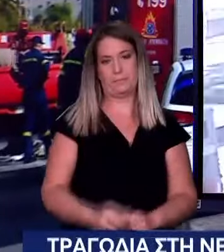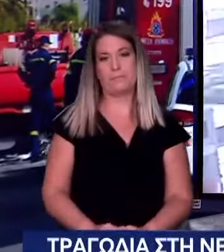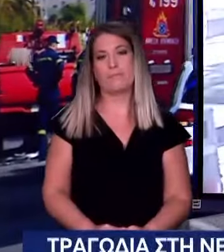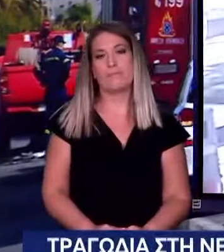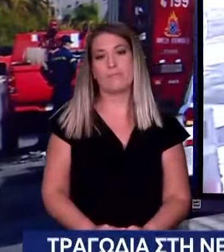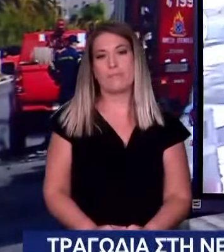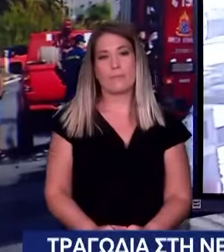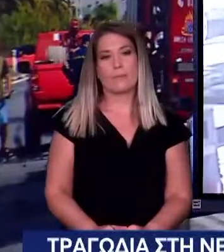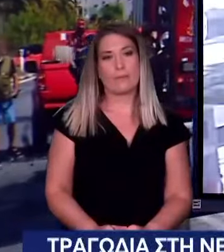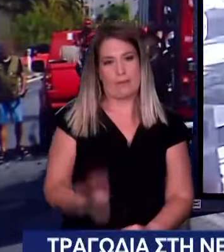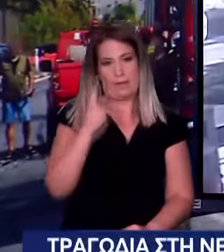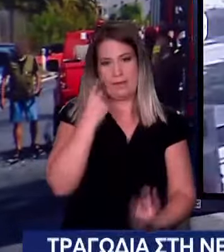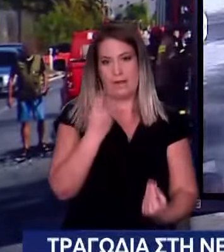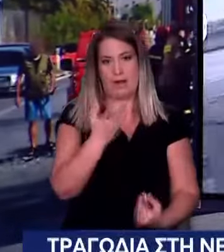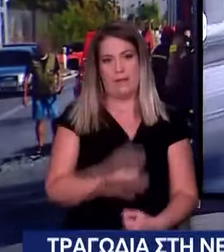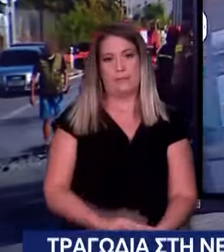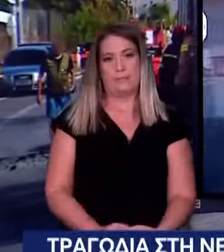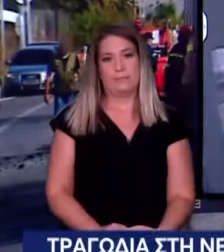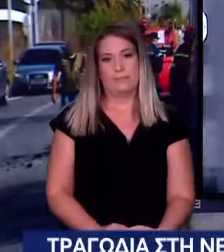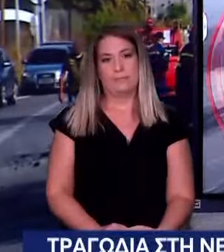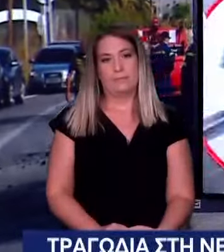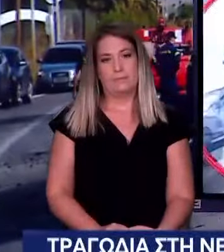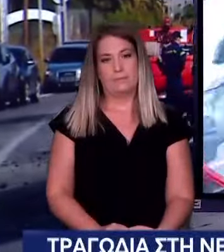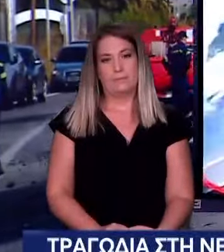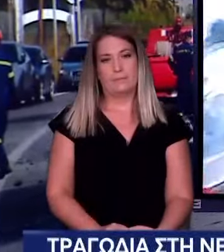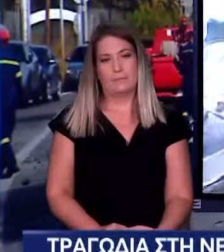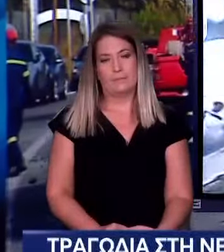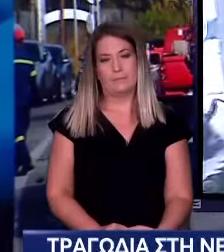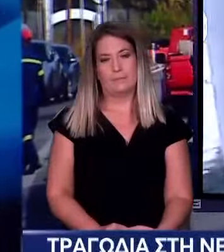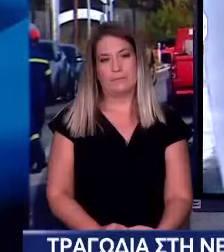που είναι εκεί που μας περιμένουν. Κοιτάξτε εδώ.